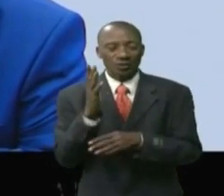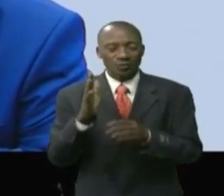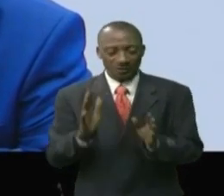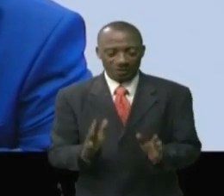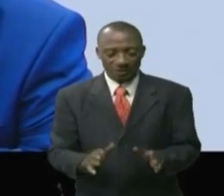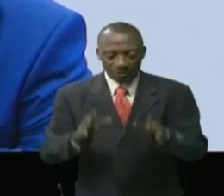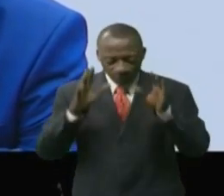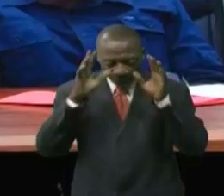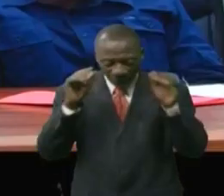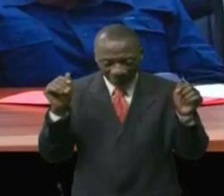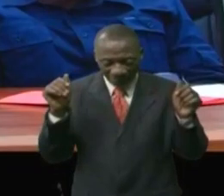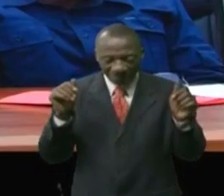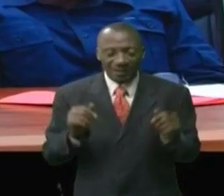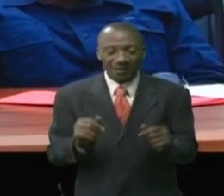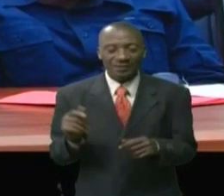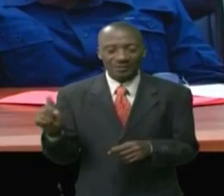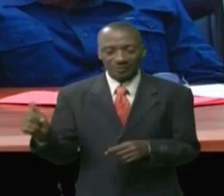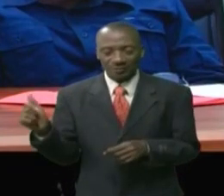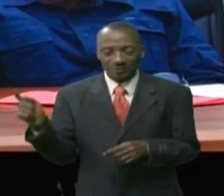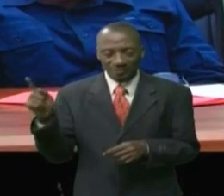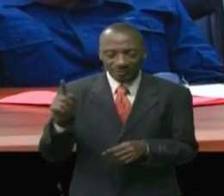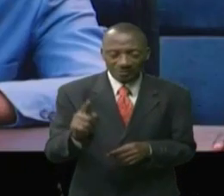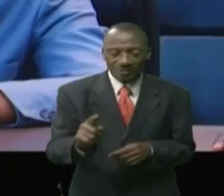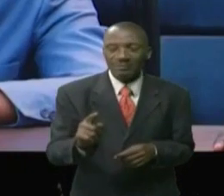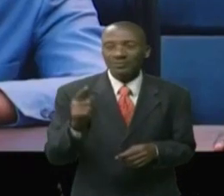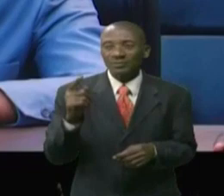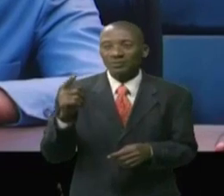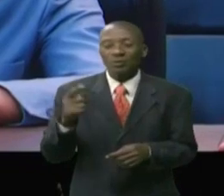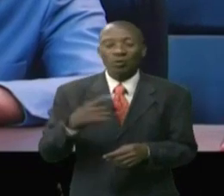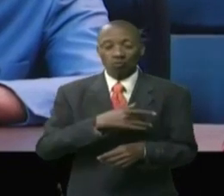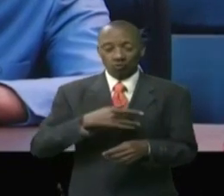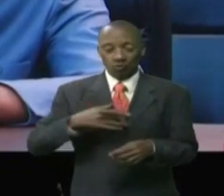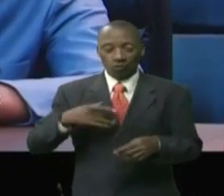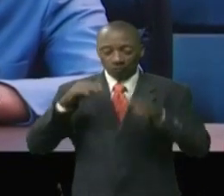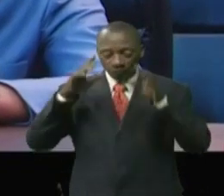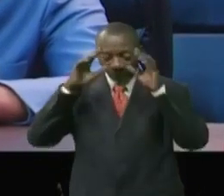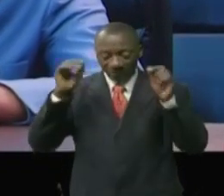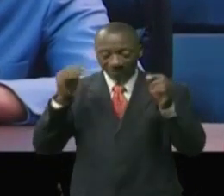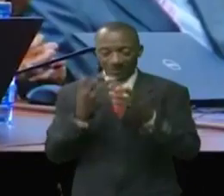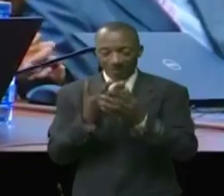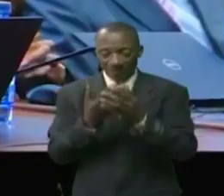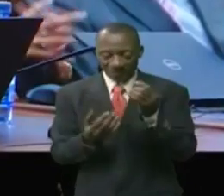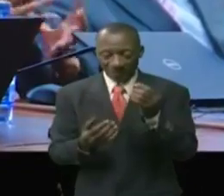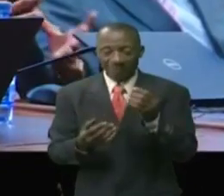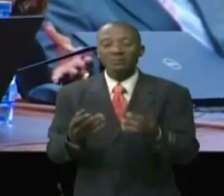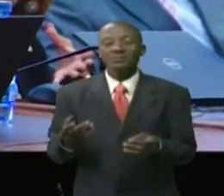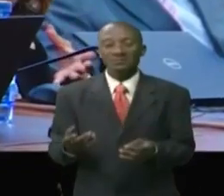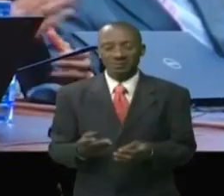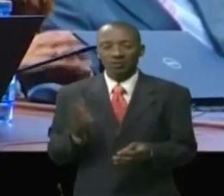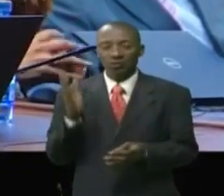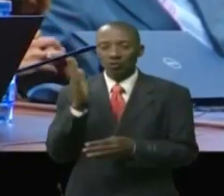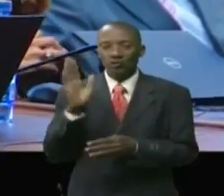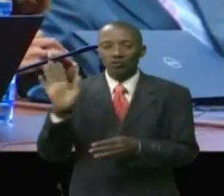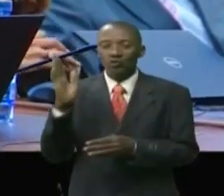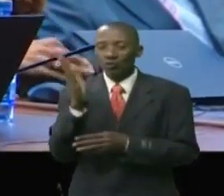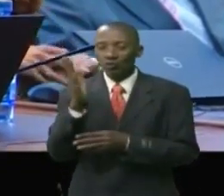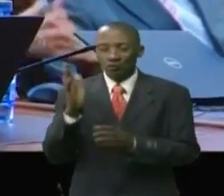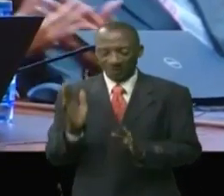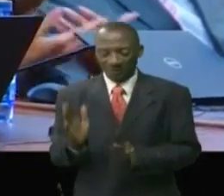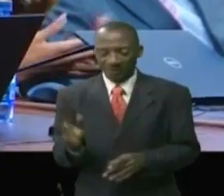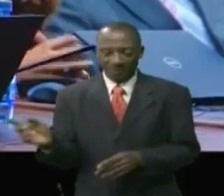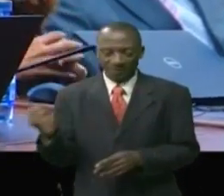fofa a présidé une importante réunion multisectorielle une dernière ligne droite afin de mieux préparer cet événement